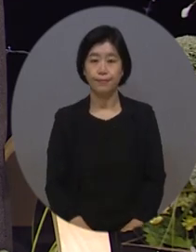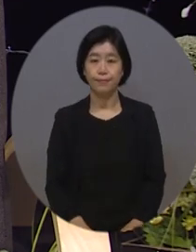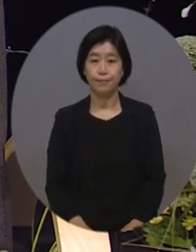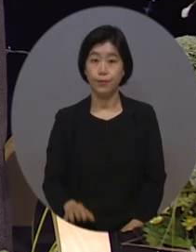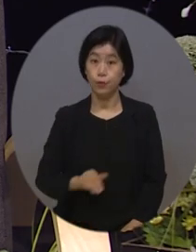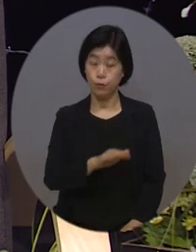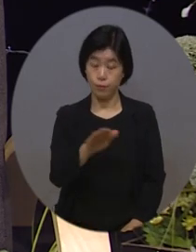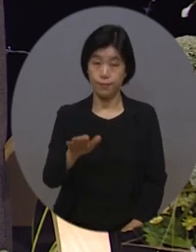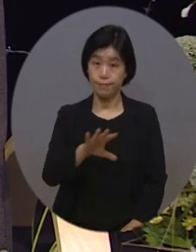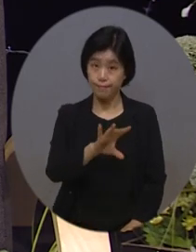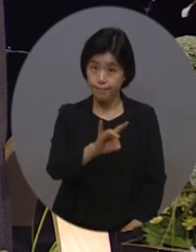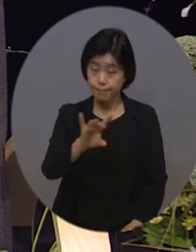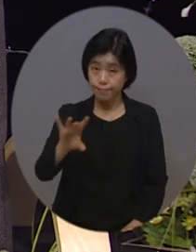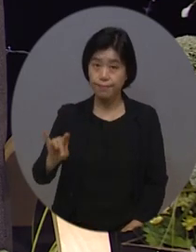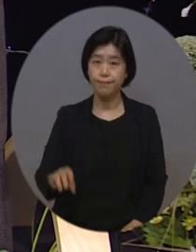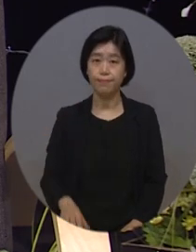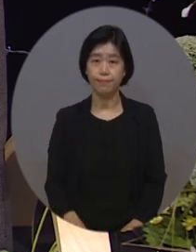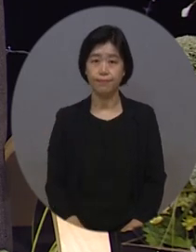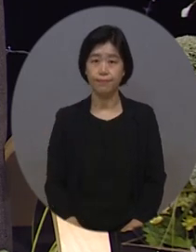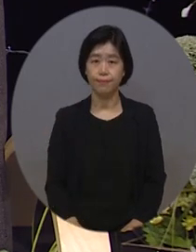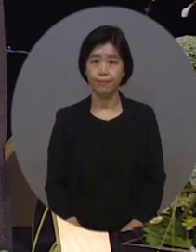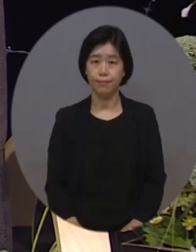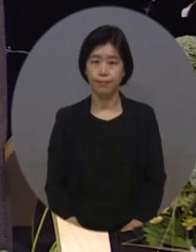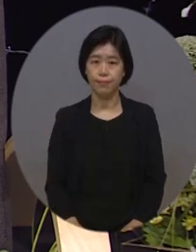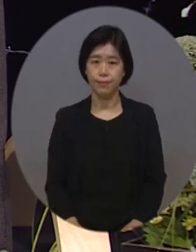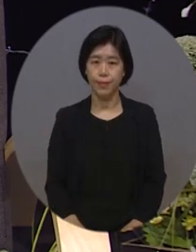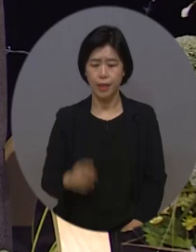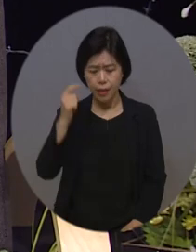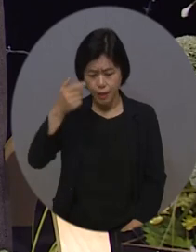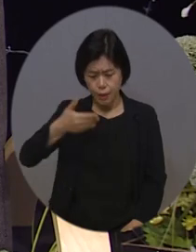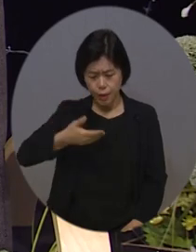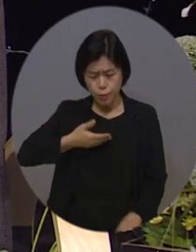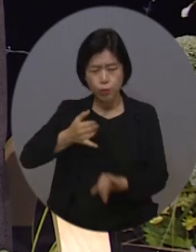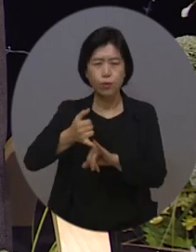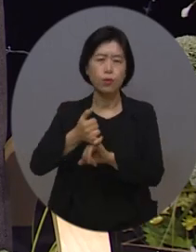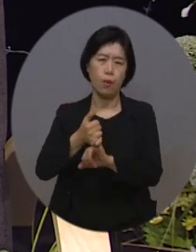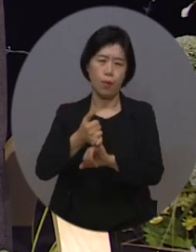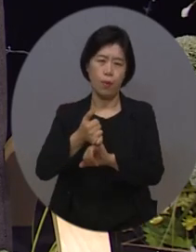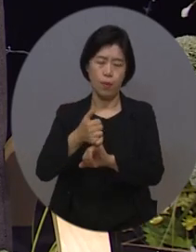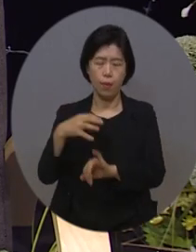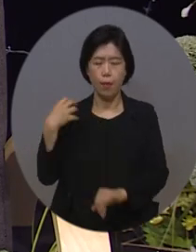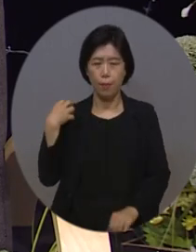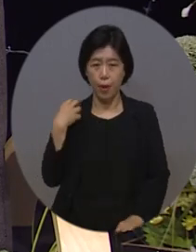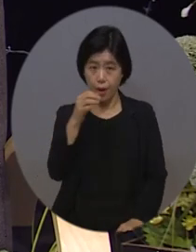우리는 가끔 이처럼 질문해야만 하는 의무를 갖고 있습니다.